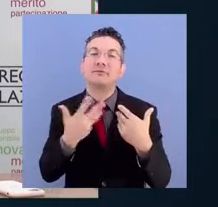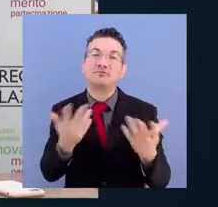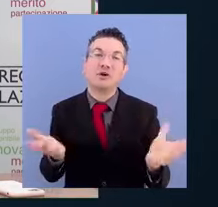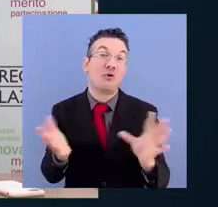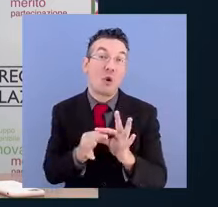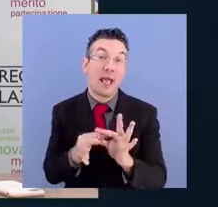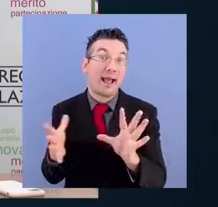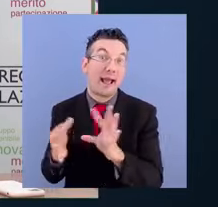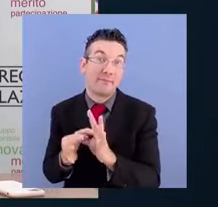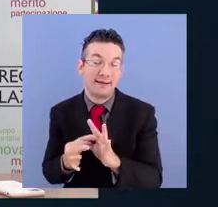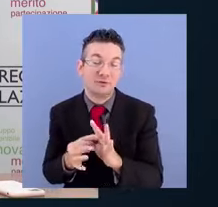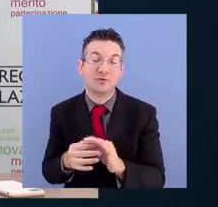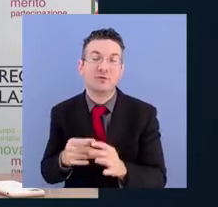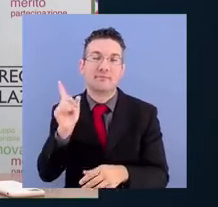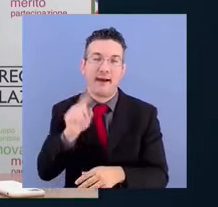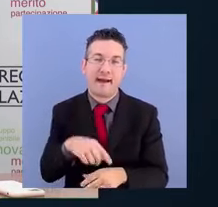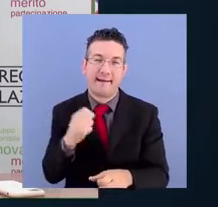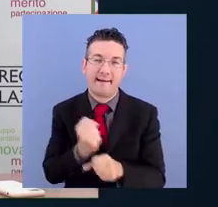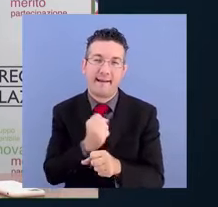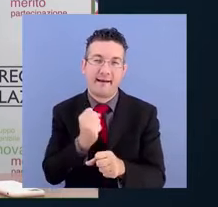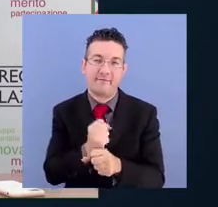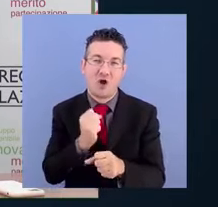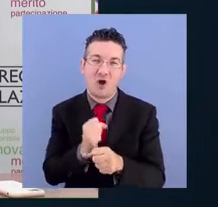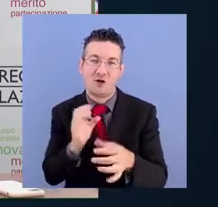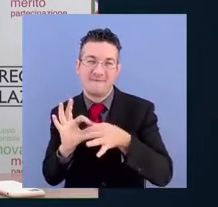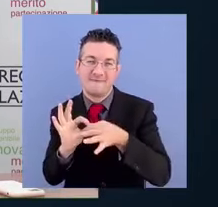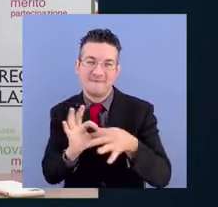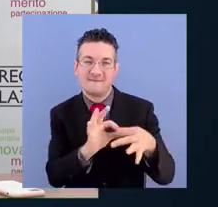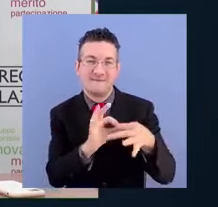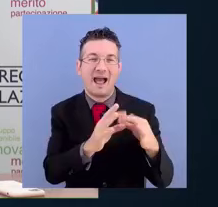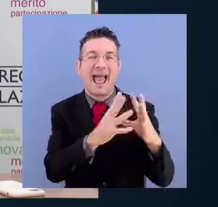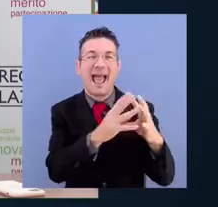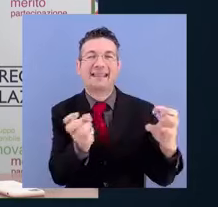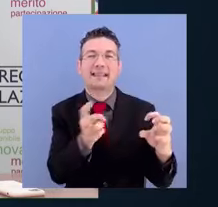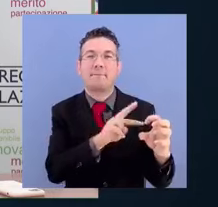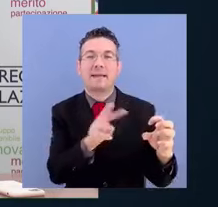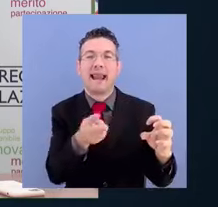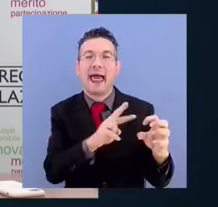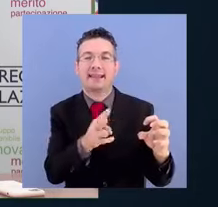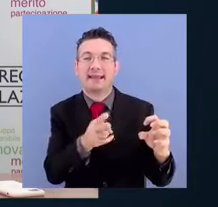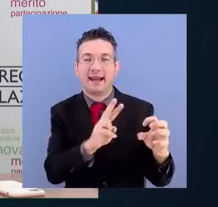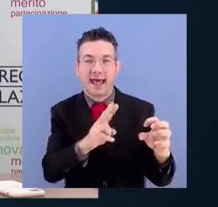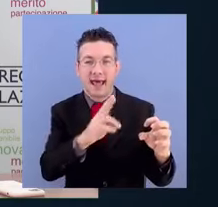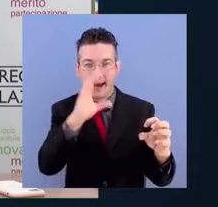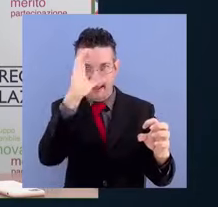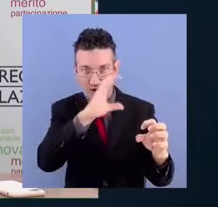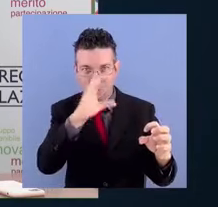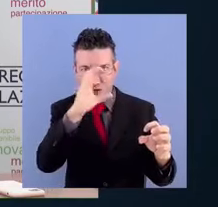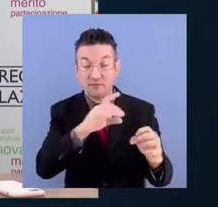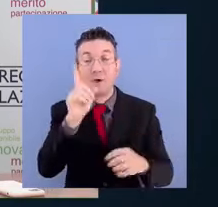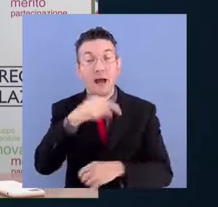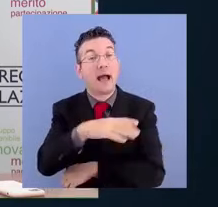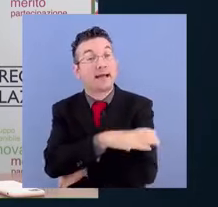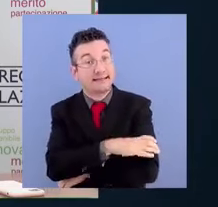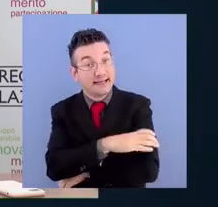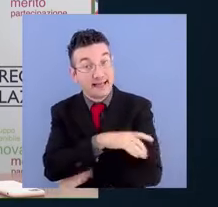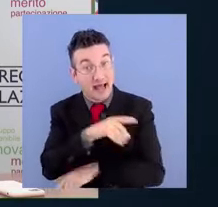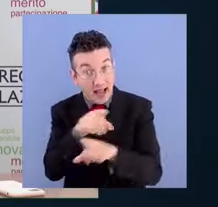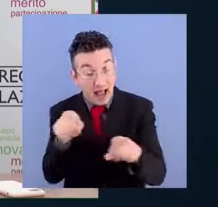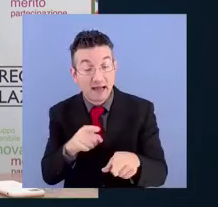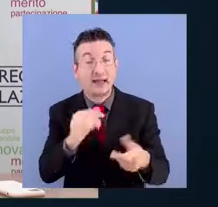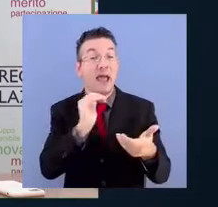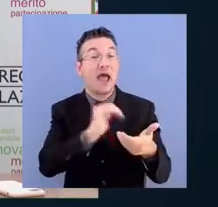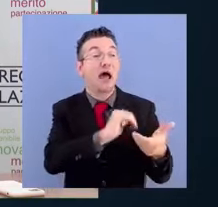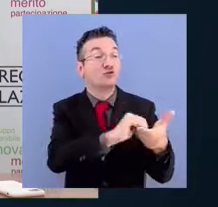sinergico che c'è con l'ente bilaterale del turismo e lo voglio dire con i sindacati e le associazioni anche di categoria